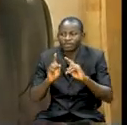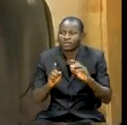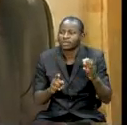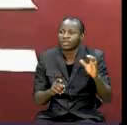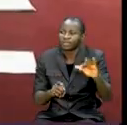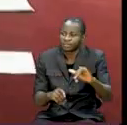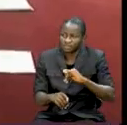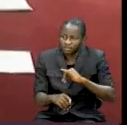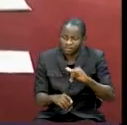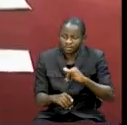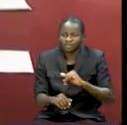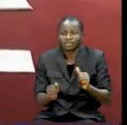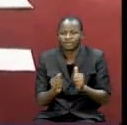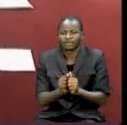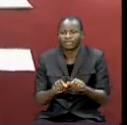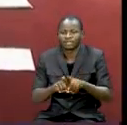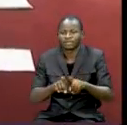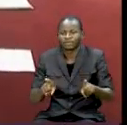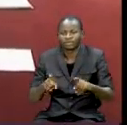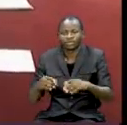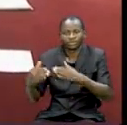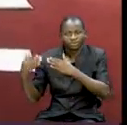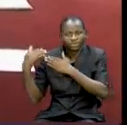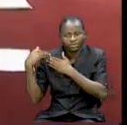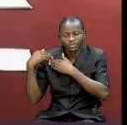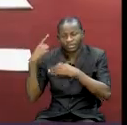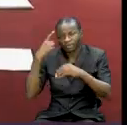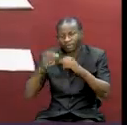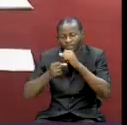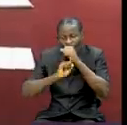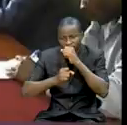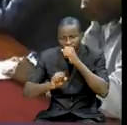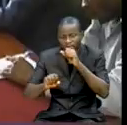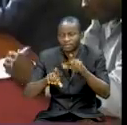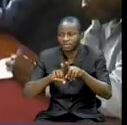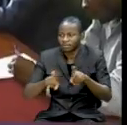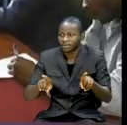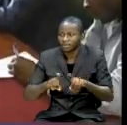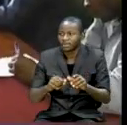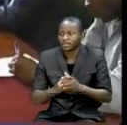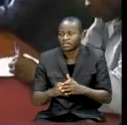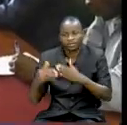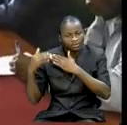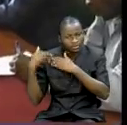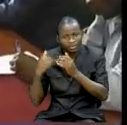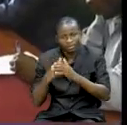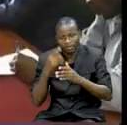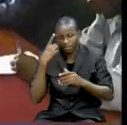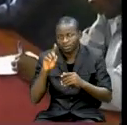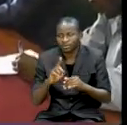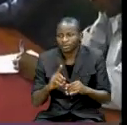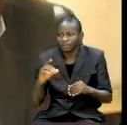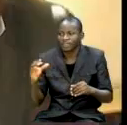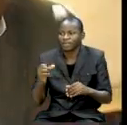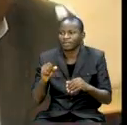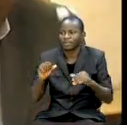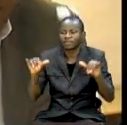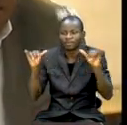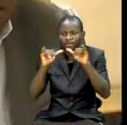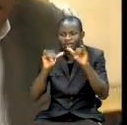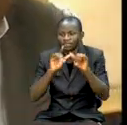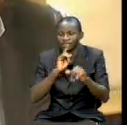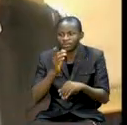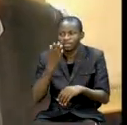renflouer les caisses de la province, de sécuriser leurs concessions en vue d'éviter l'envahissement des creuseurs artisanaux. Après